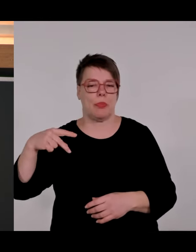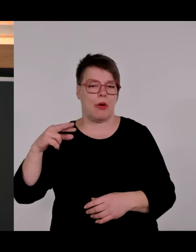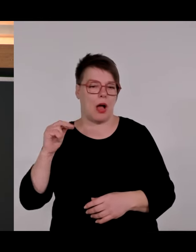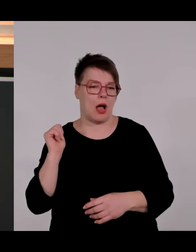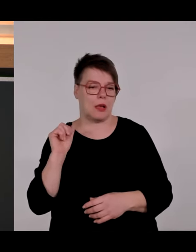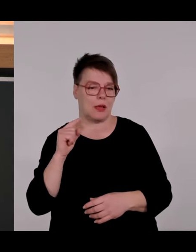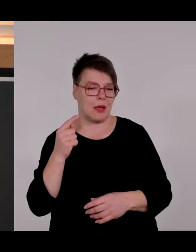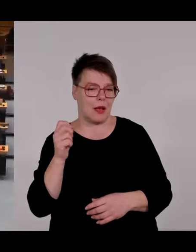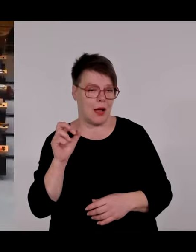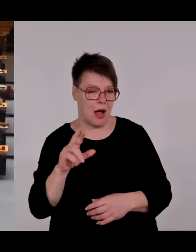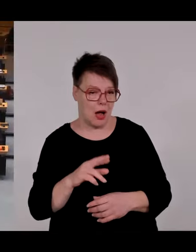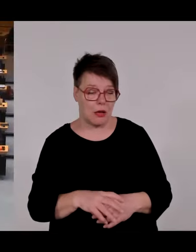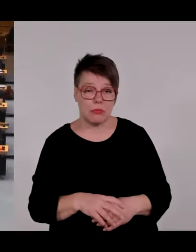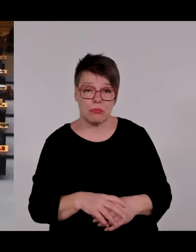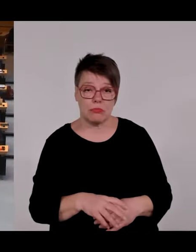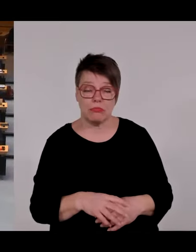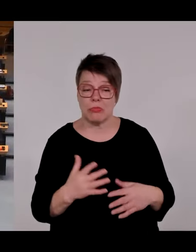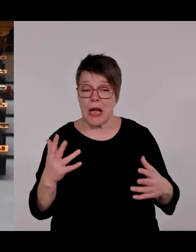Unterschied.